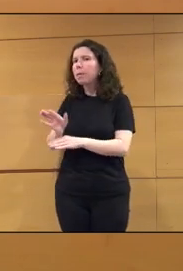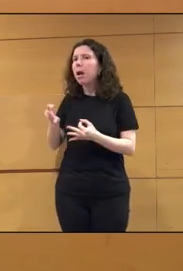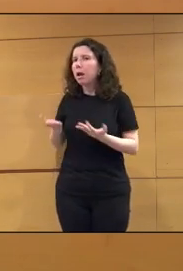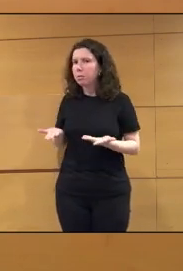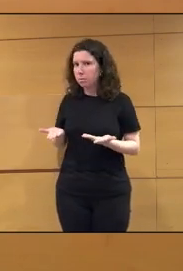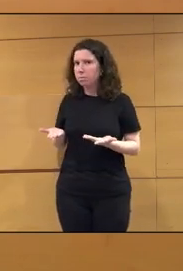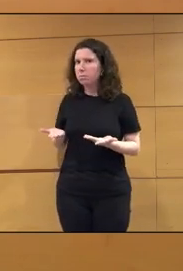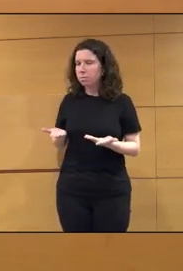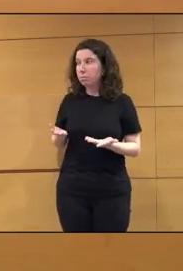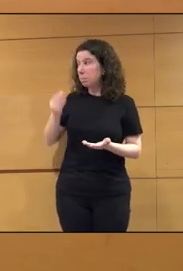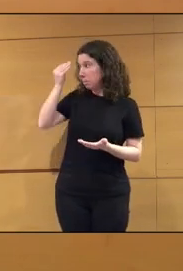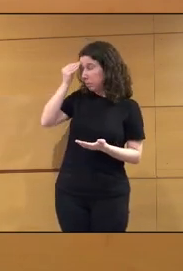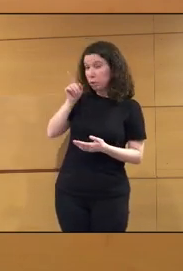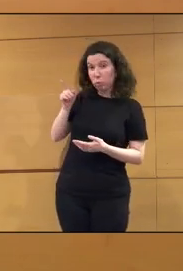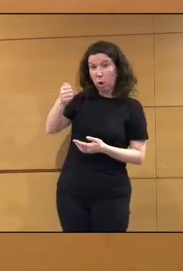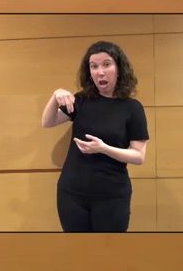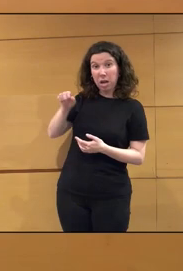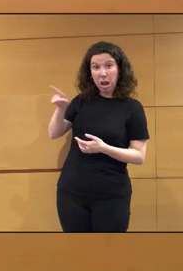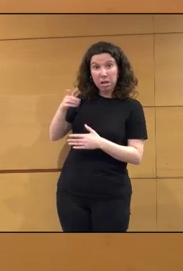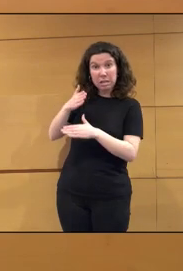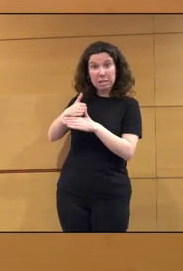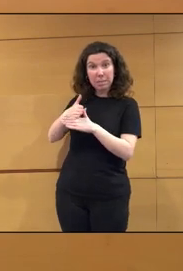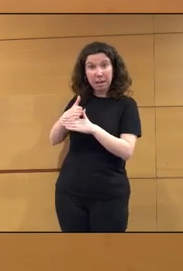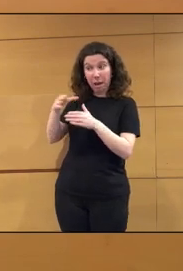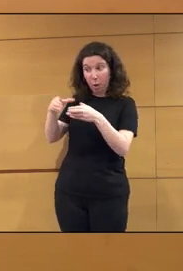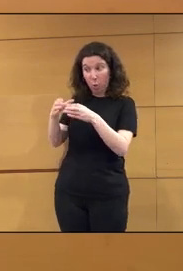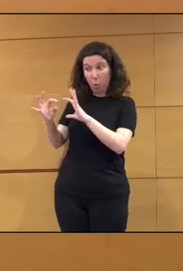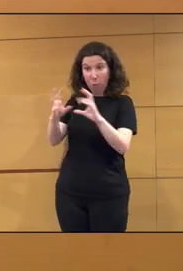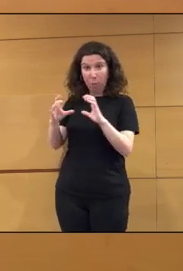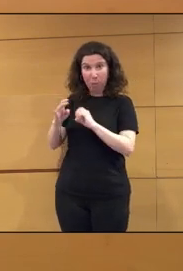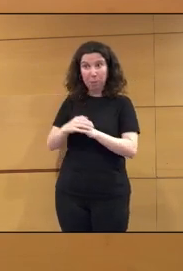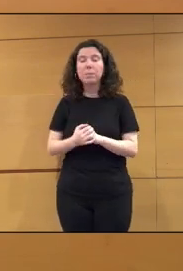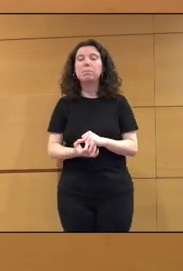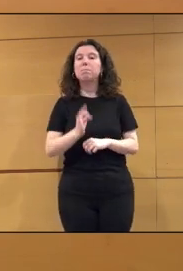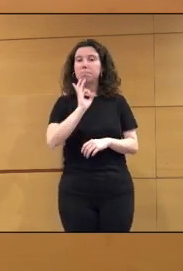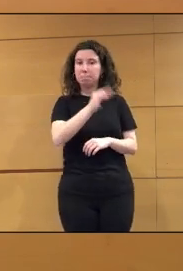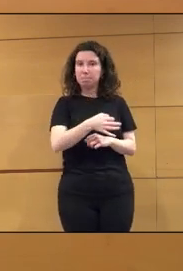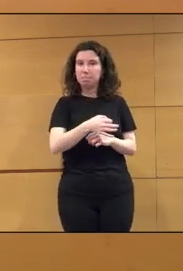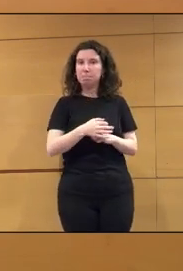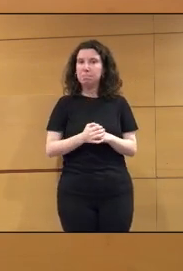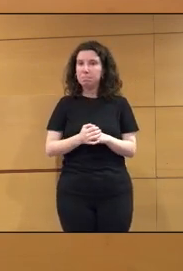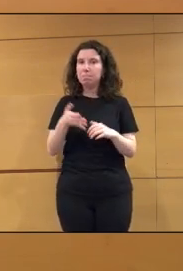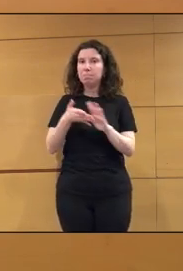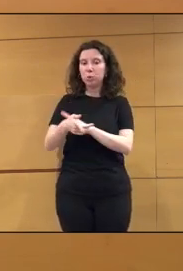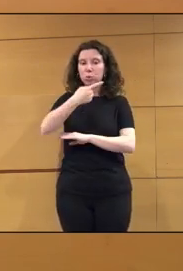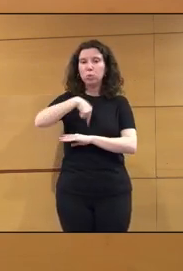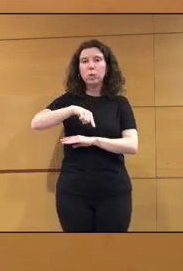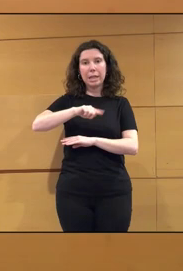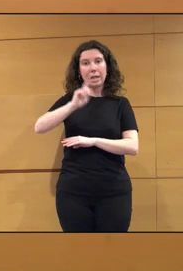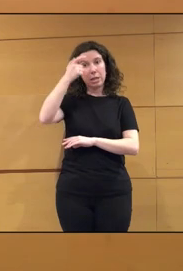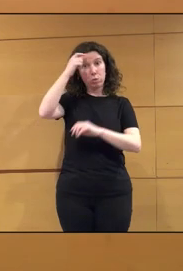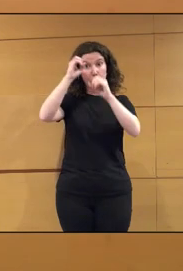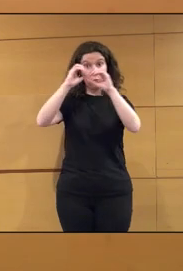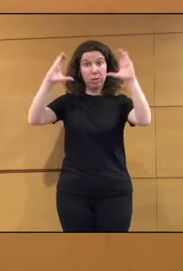Això, no? Anna, crec que és una cosa que sempre dins del grup... Bueno, i el nostre enfocament de l'accessibilitat és